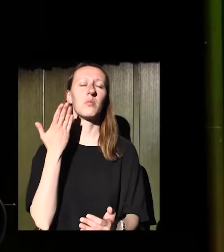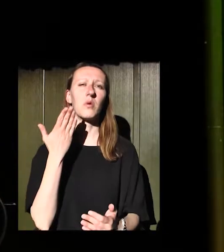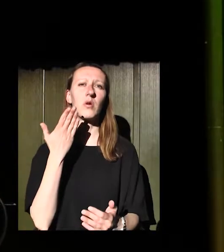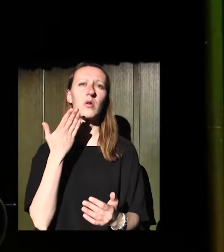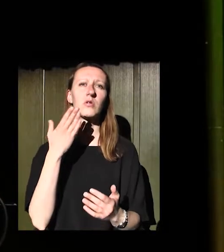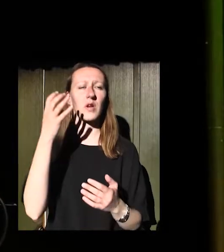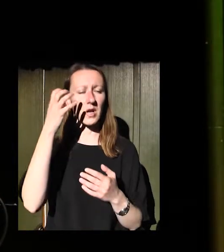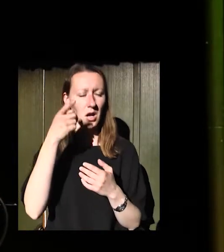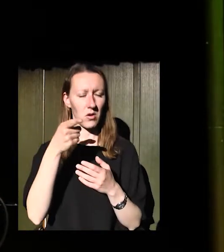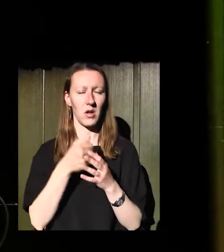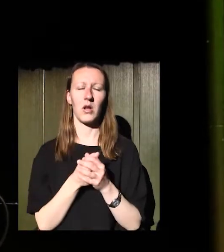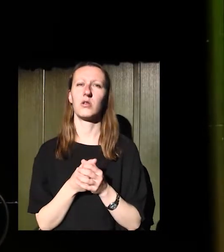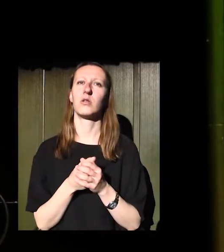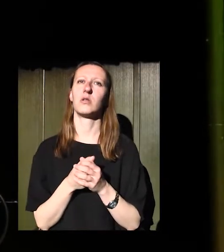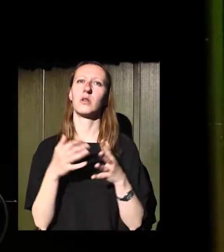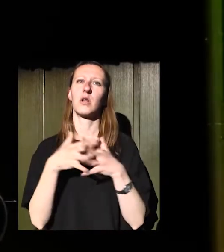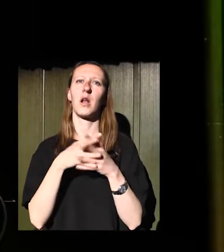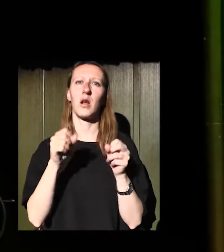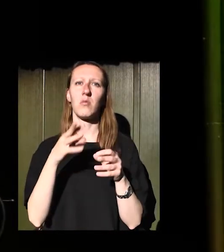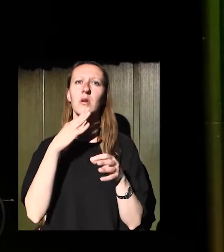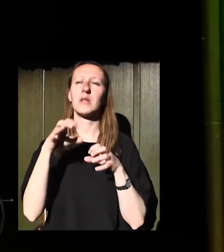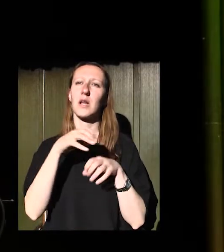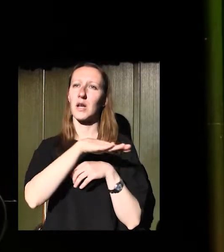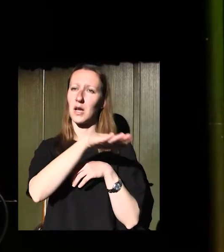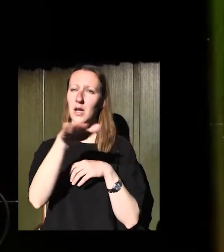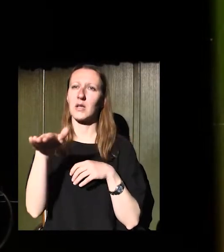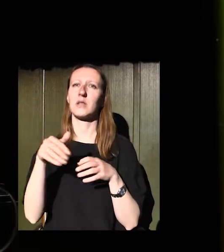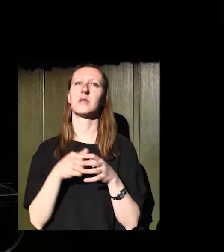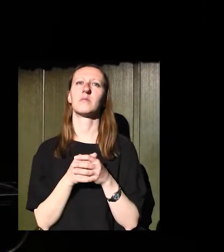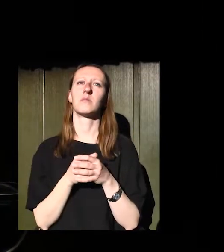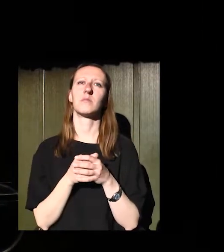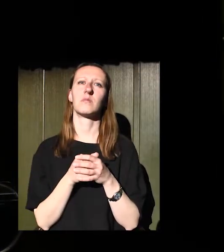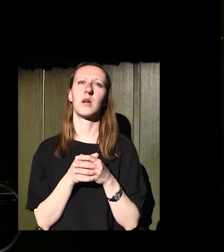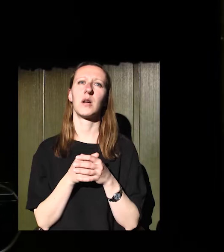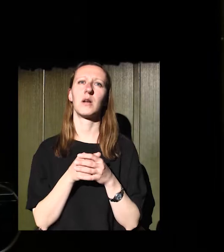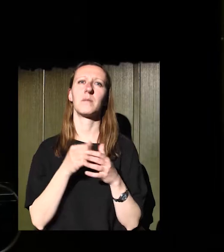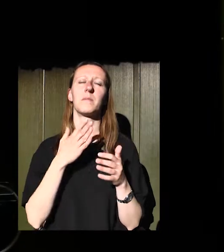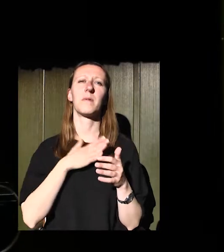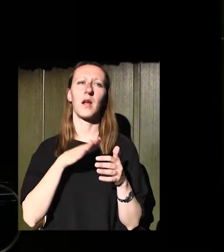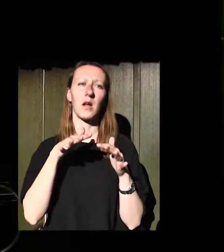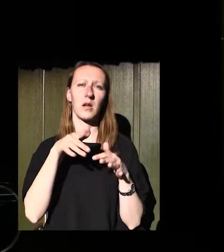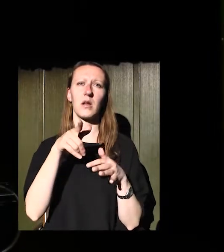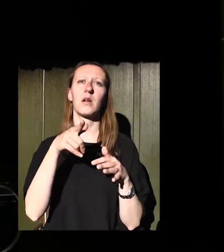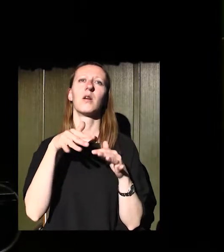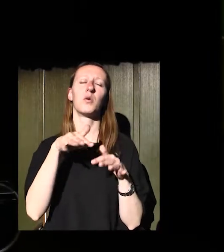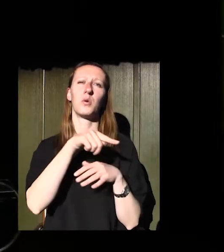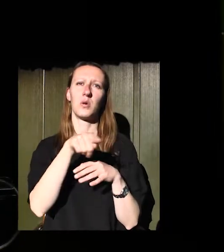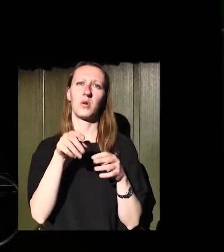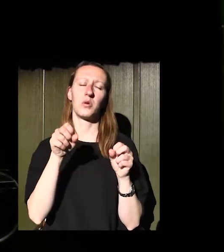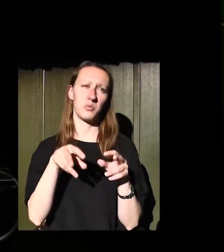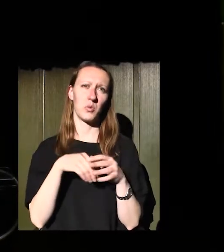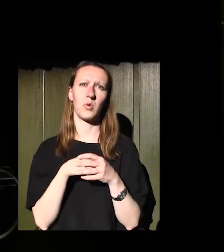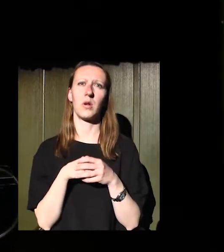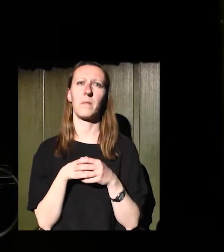Poštovani gradonačelniče grada Pule sa suradnicima, care Polezane e cari